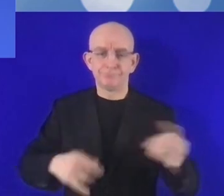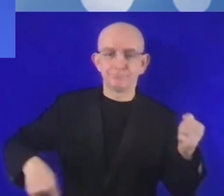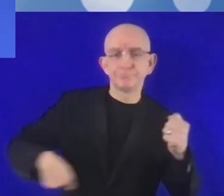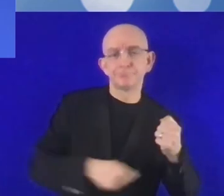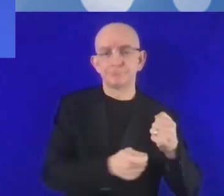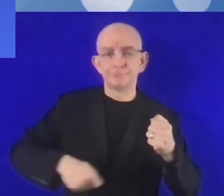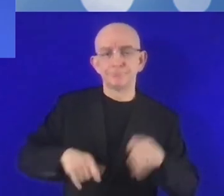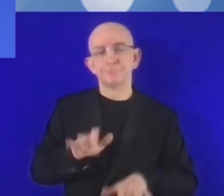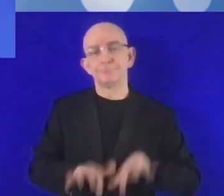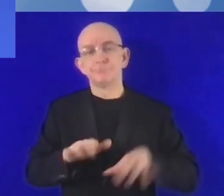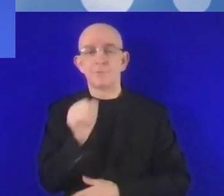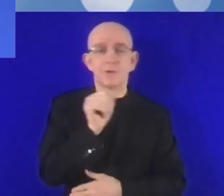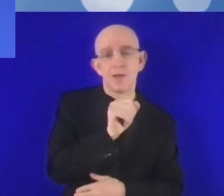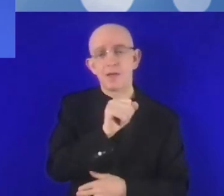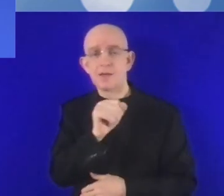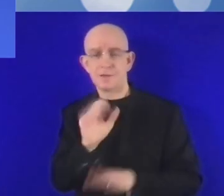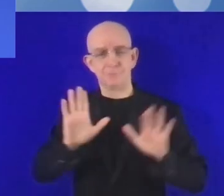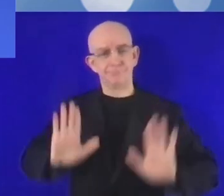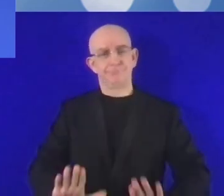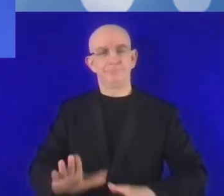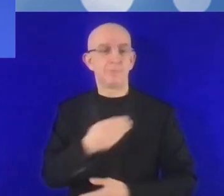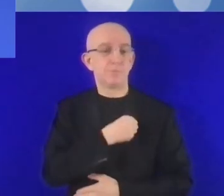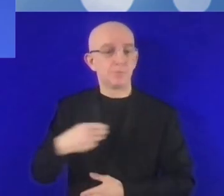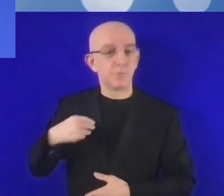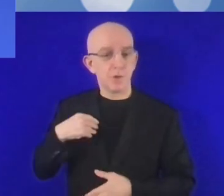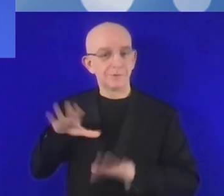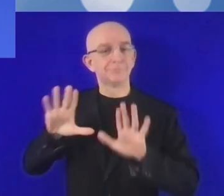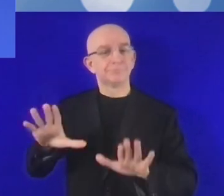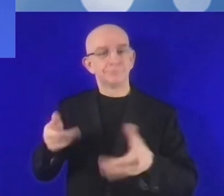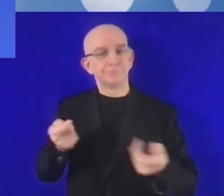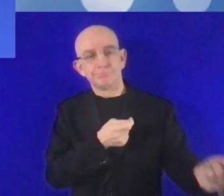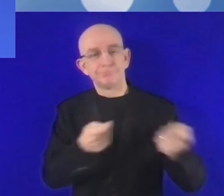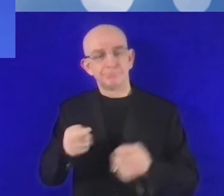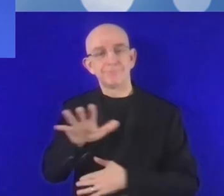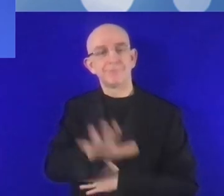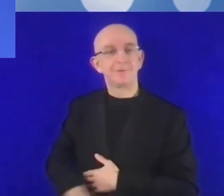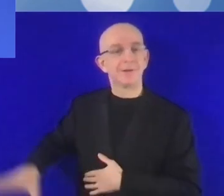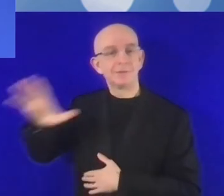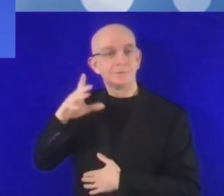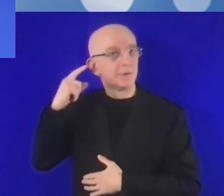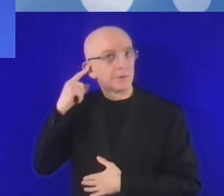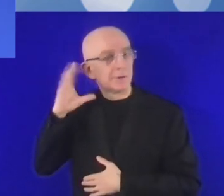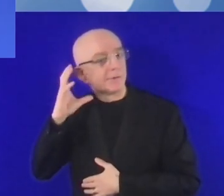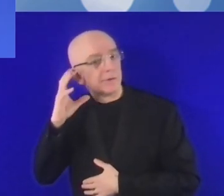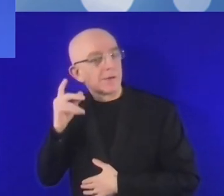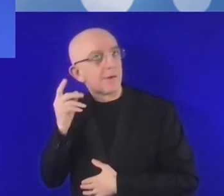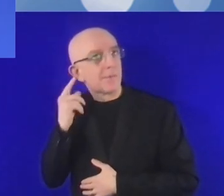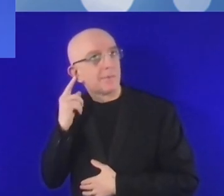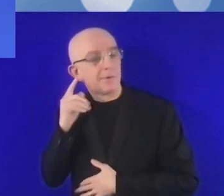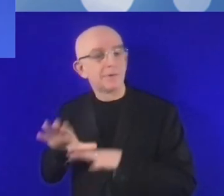артистов, много новых интерпретаций, очень приятное время. А у нас впереди еще 4 дня, то есть у нас